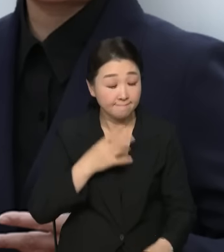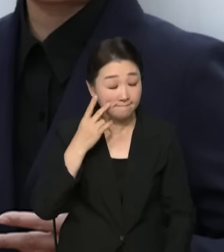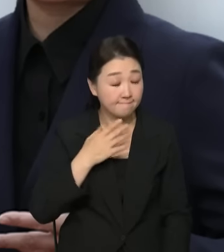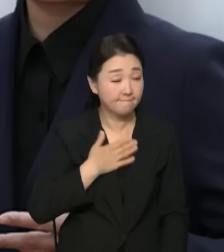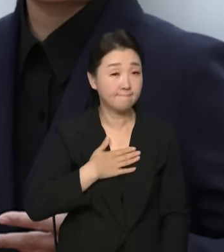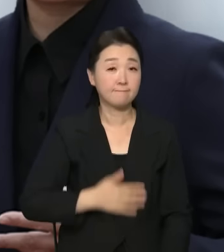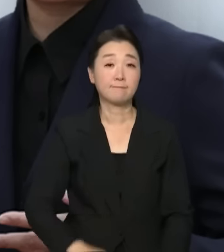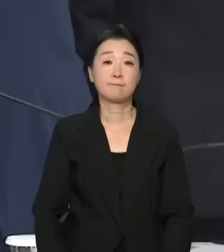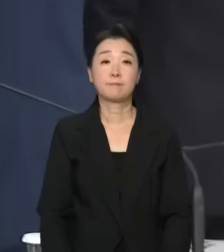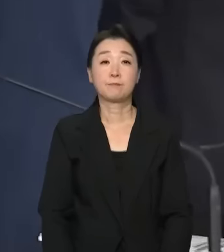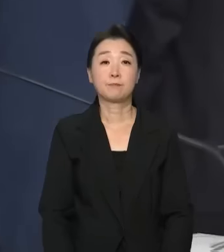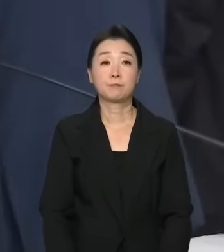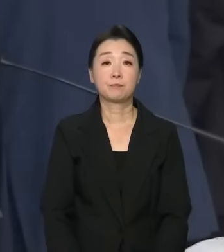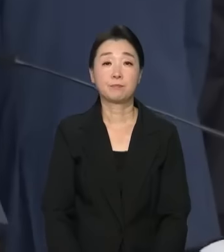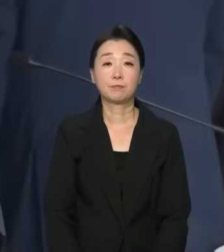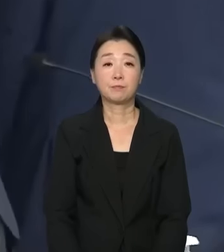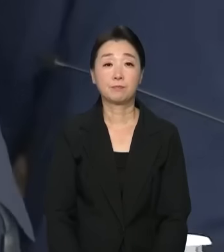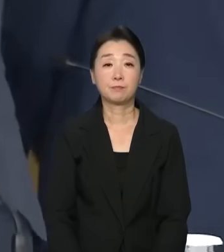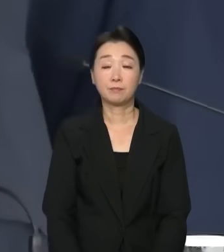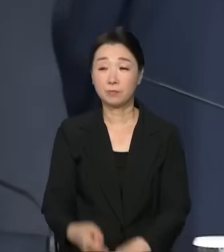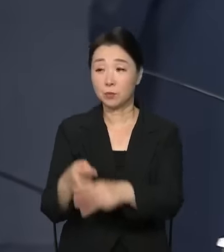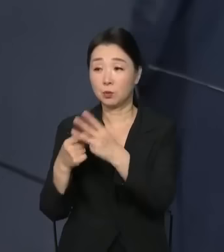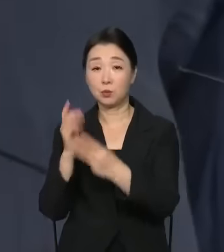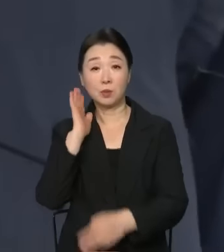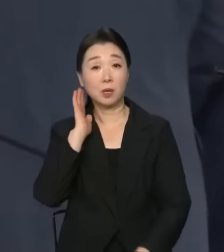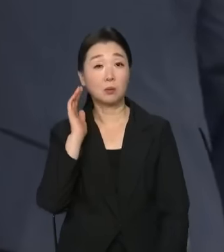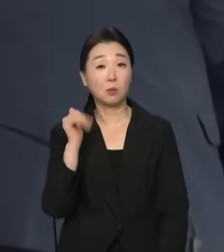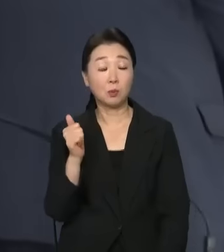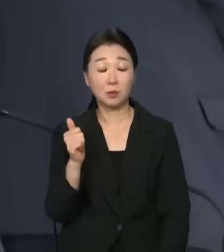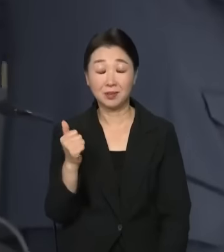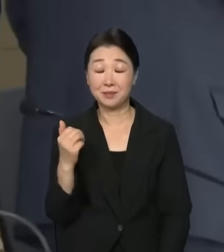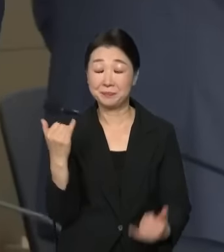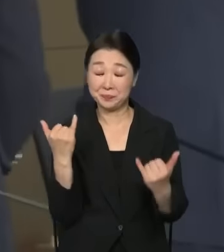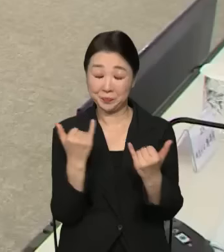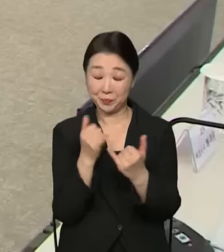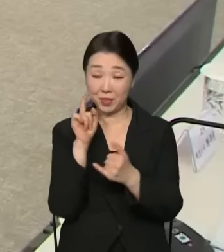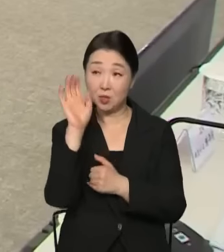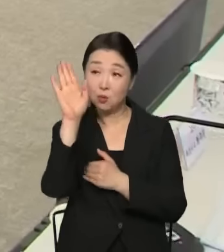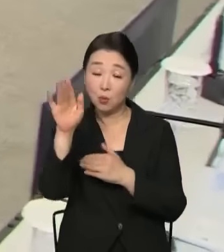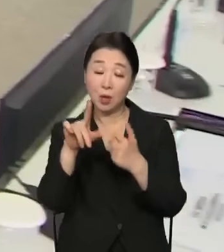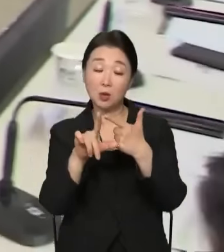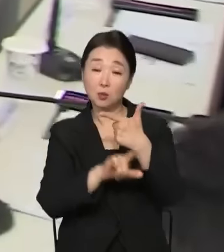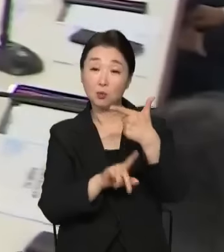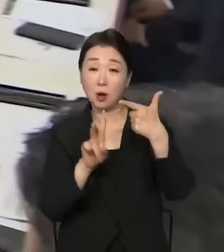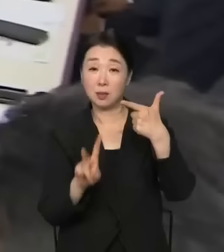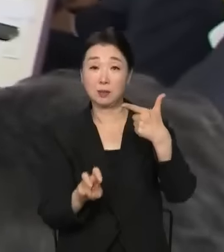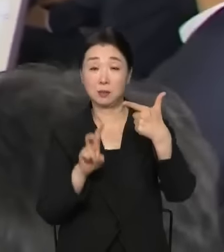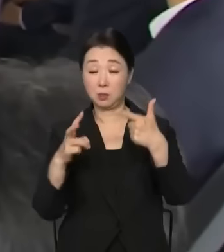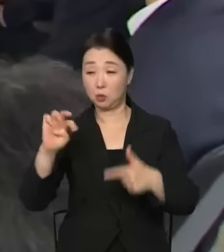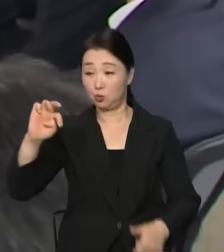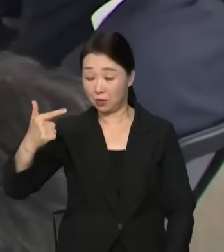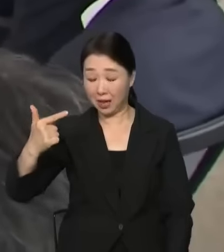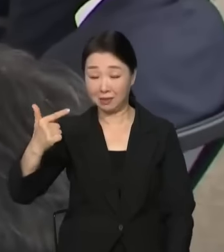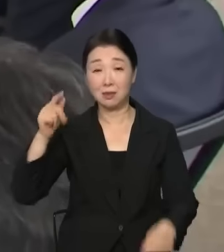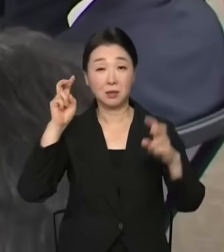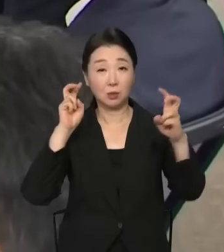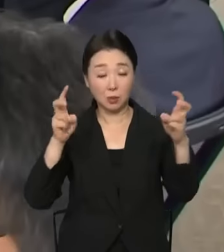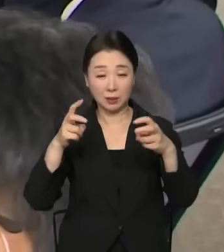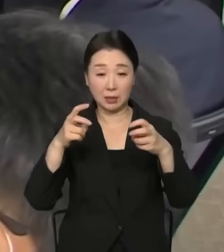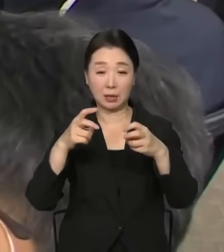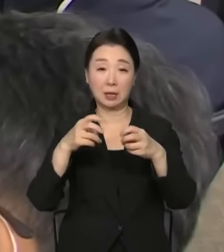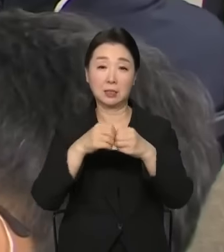네 알겠습니다. 실제 윤 대통령은 이 통화 이틀 뒤인 6월 22일 두산 에너빌리티 창원